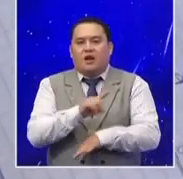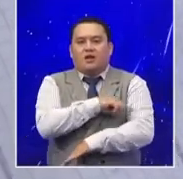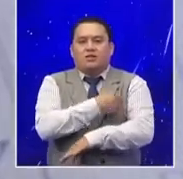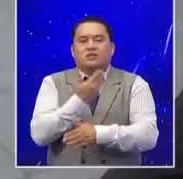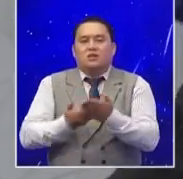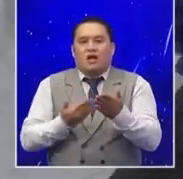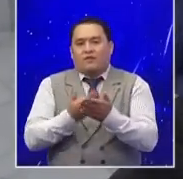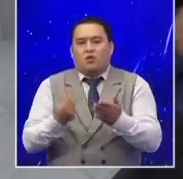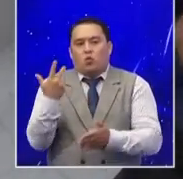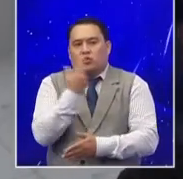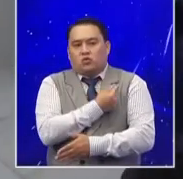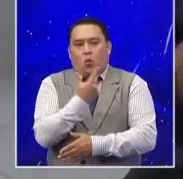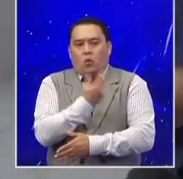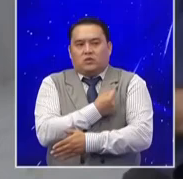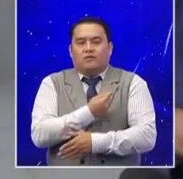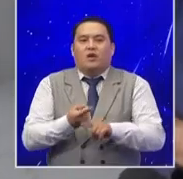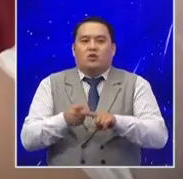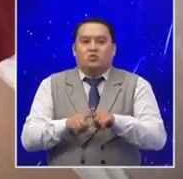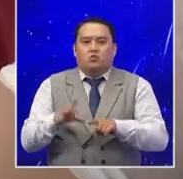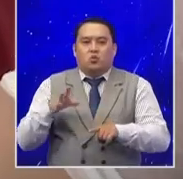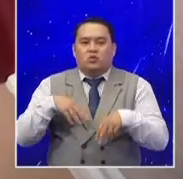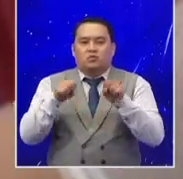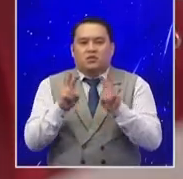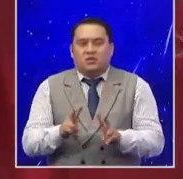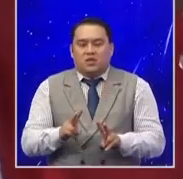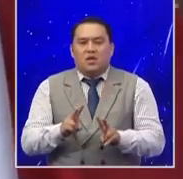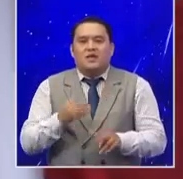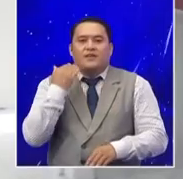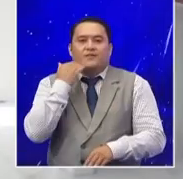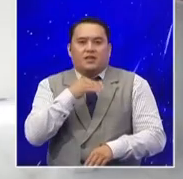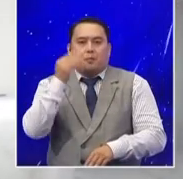советуют ставить прививку. Именно вакцинацию считают специалисты самым